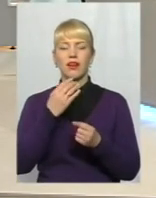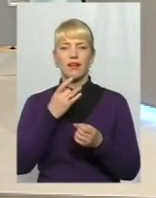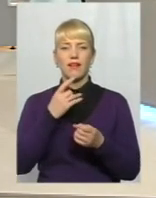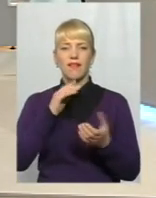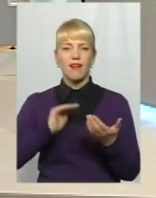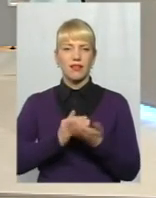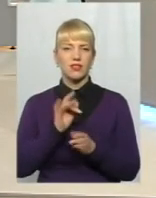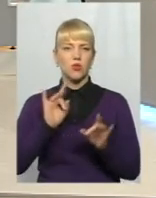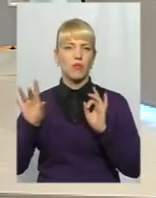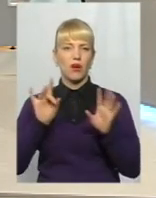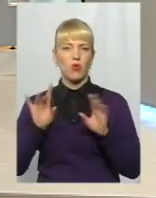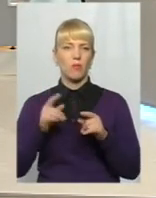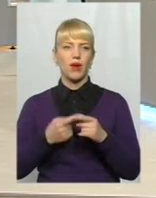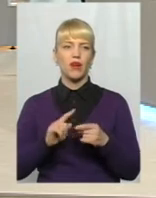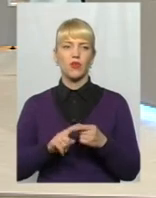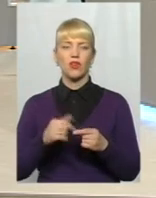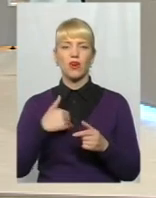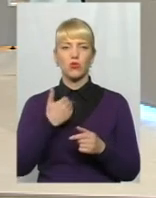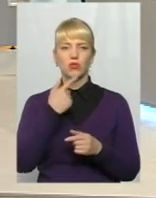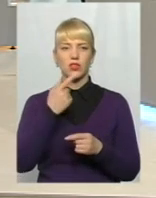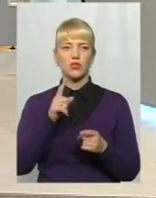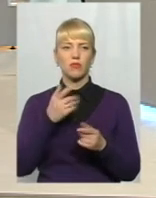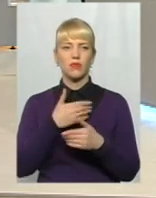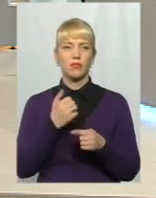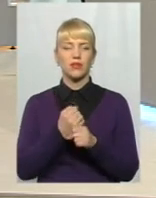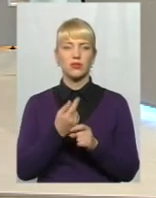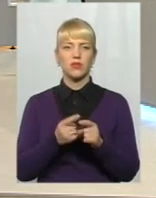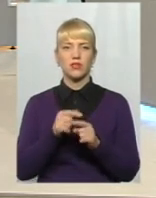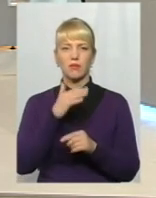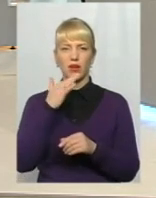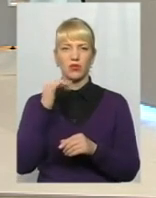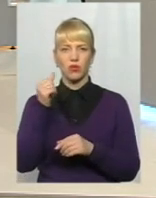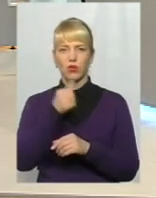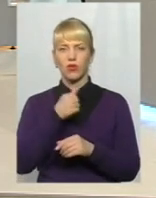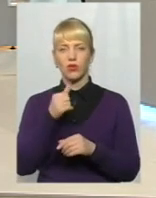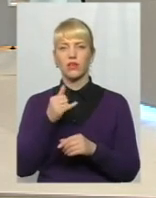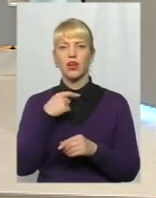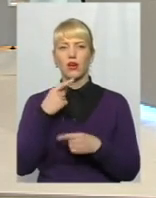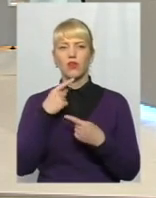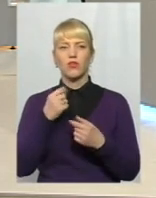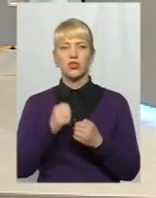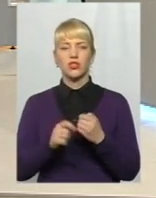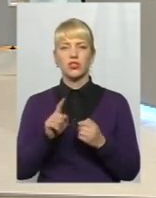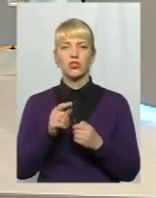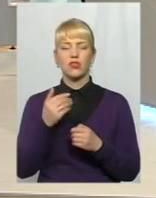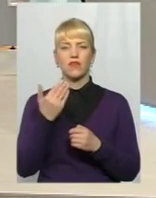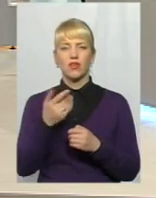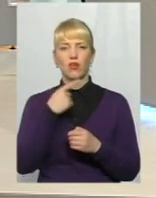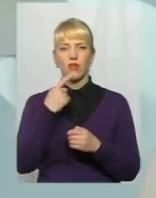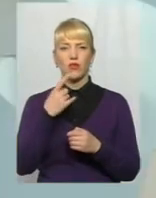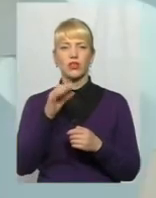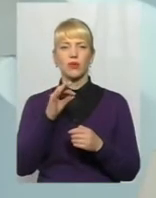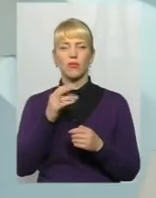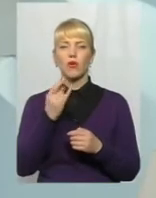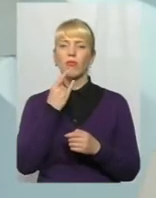думаєте, пані? Ну, я хочу сказати, що ми працюємо над цим вже не перший рік. Мені зараз говорять часто, що от ви говорите все про батарейки. Я